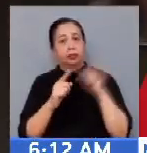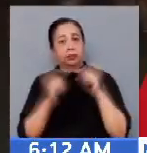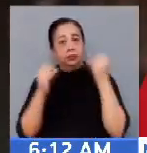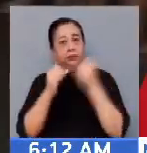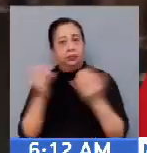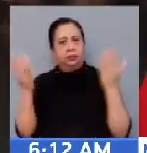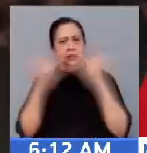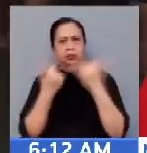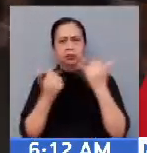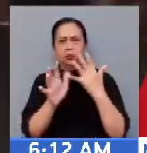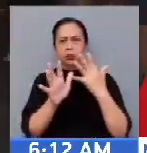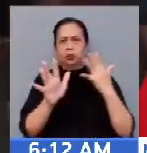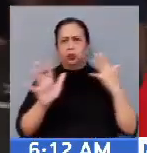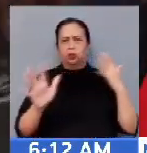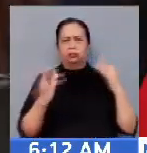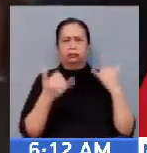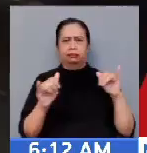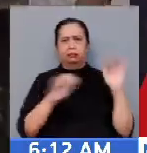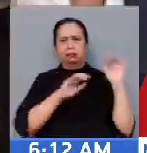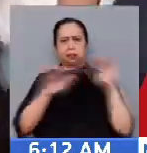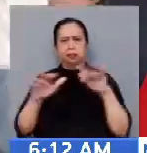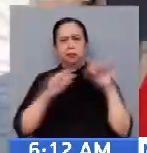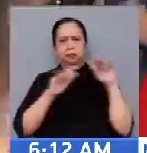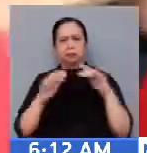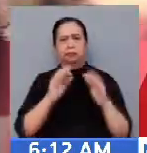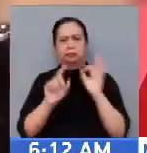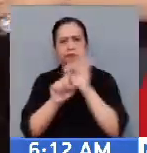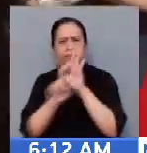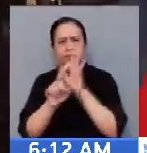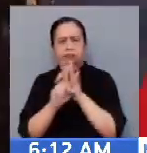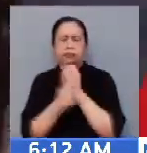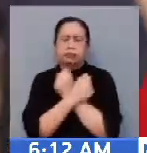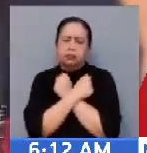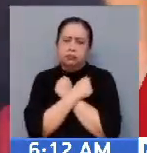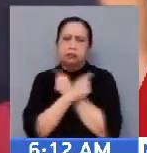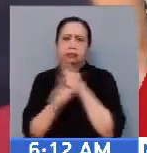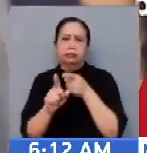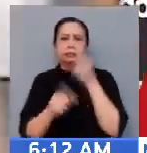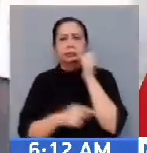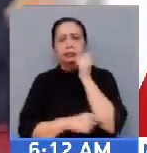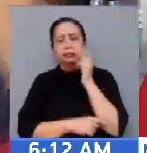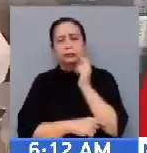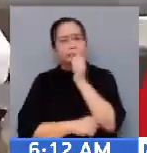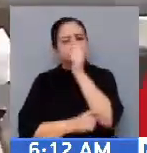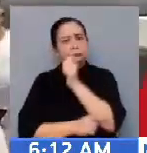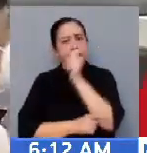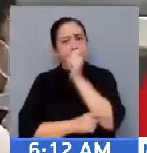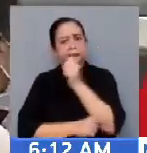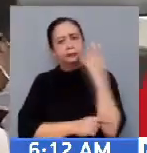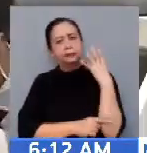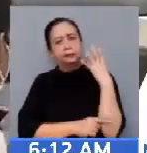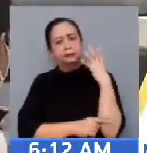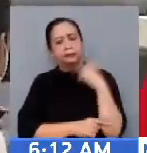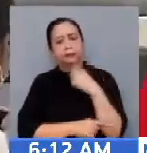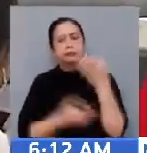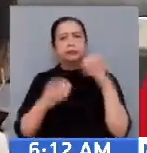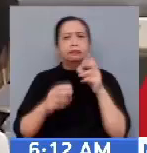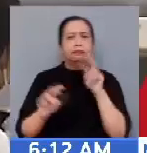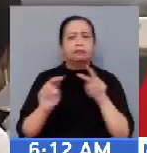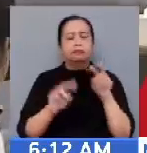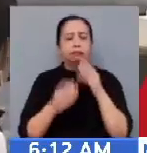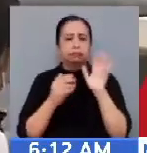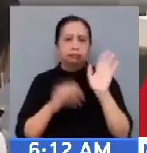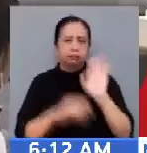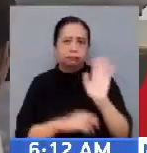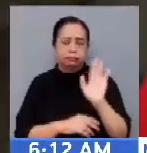ng mga tagahanga at nagmamahal sa aktres. Nagtiyaga sila maghintay sa kanilang pagkakataon na makapagpaalam at masilayan ang kanilang idolo